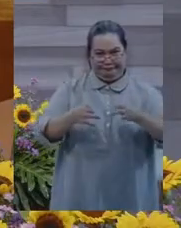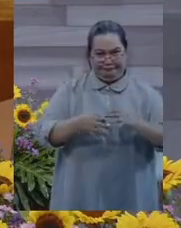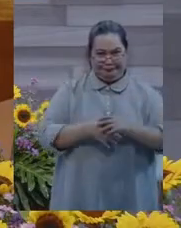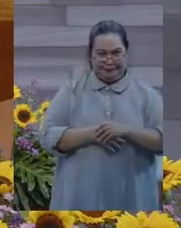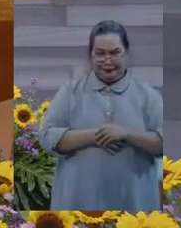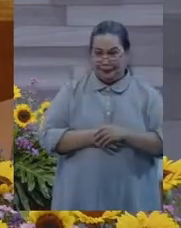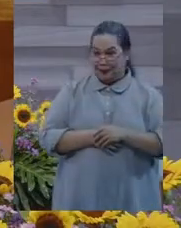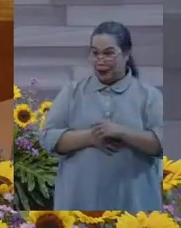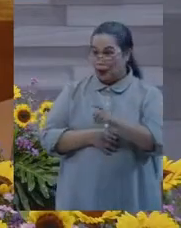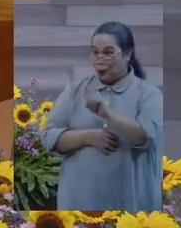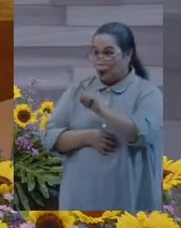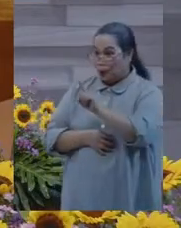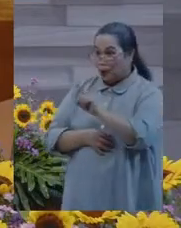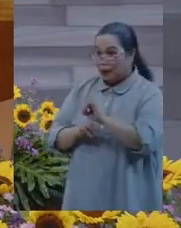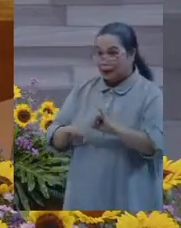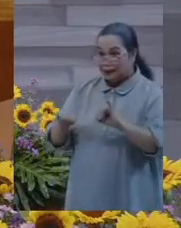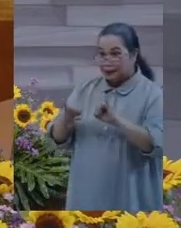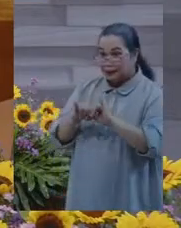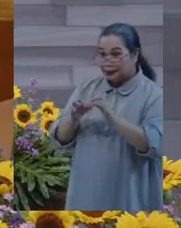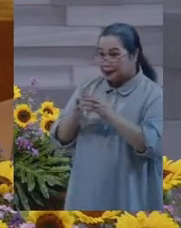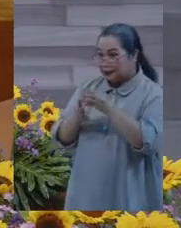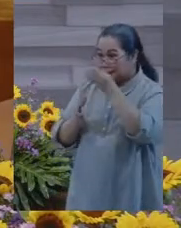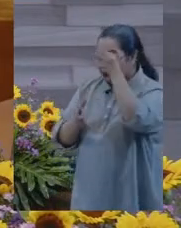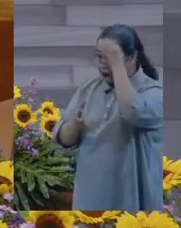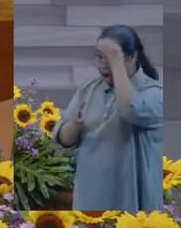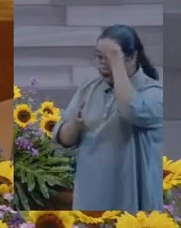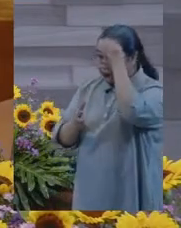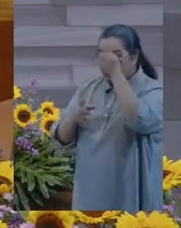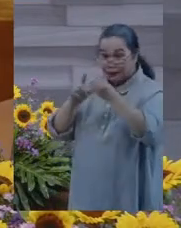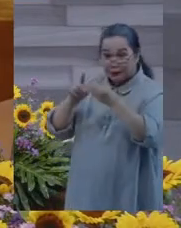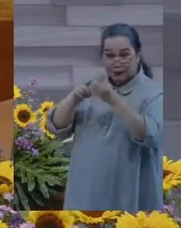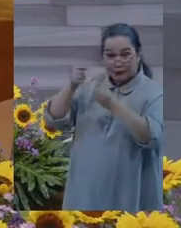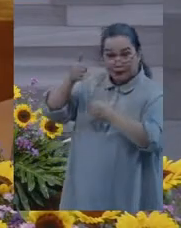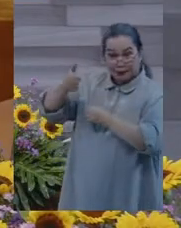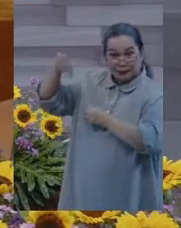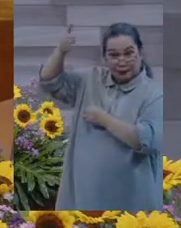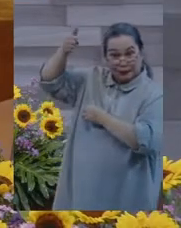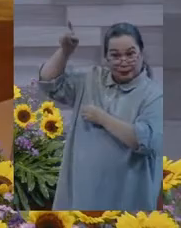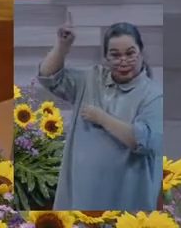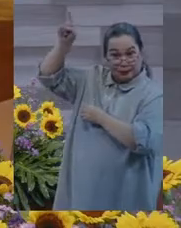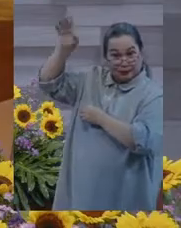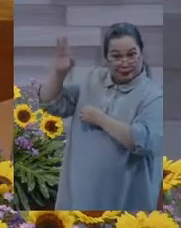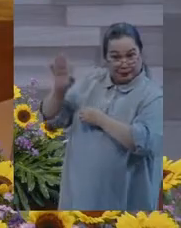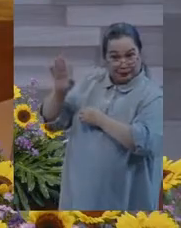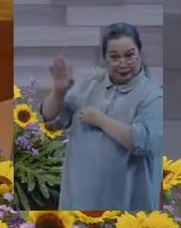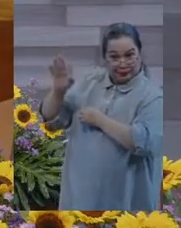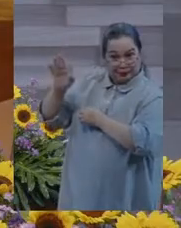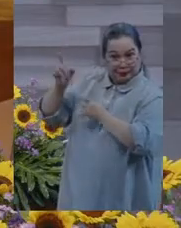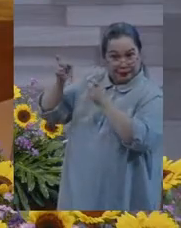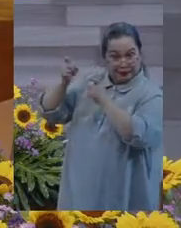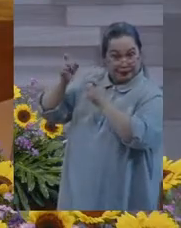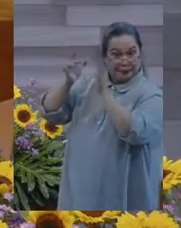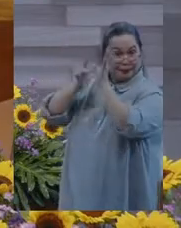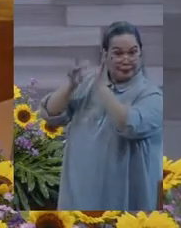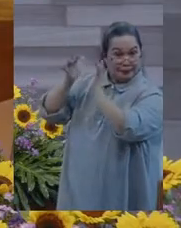Ang importanteng makita natin dito ay ang sovereign plan ng ating Panginoon. Siya ay